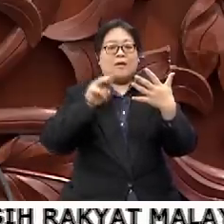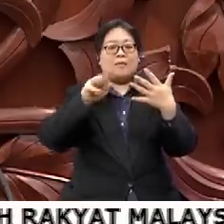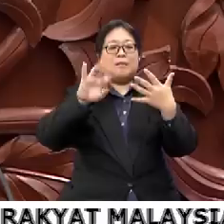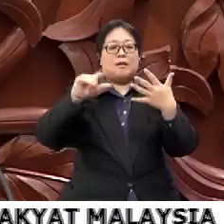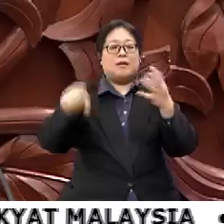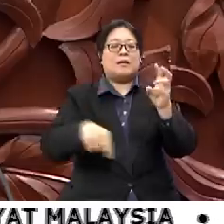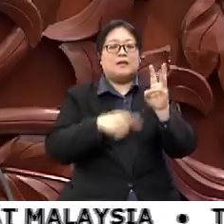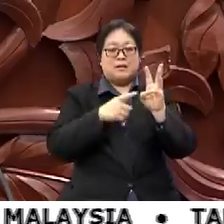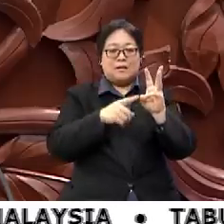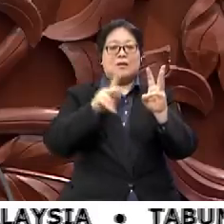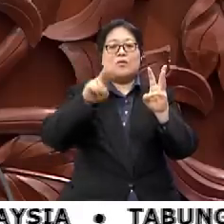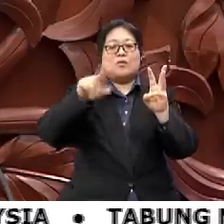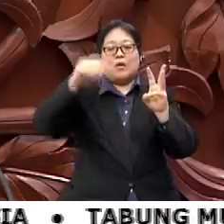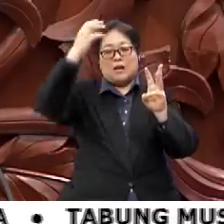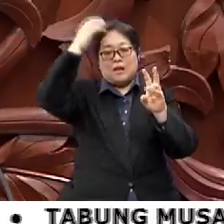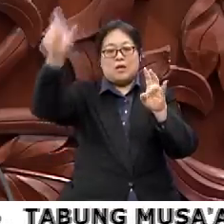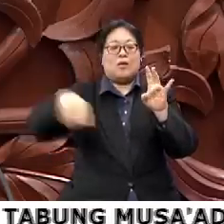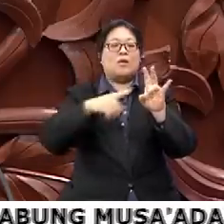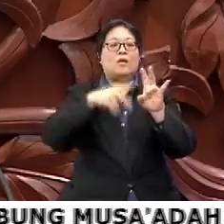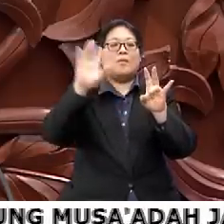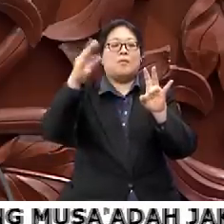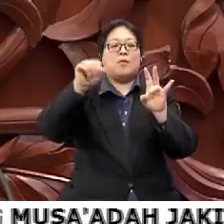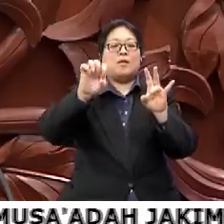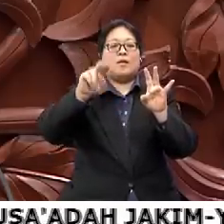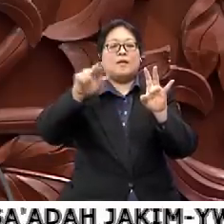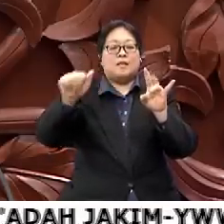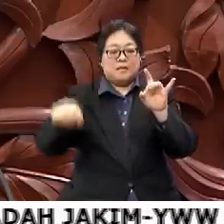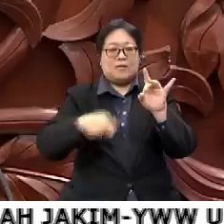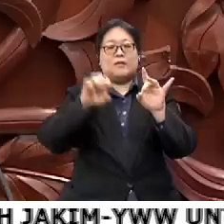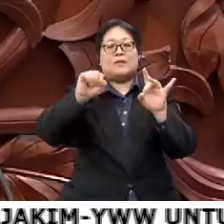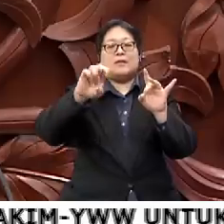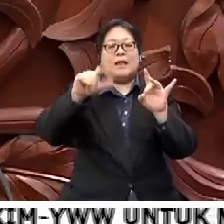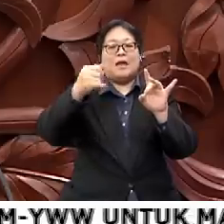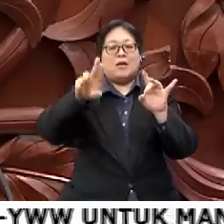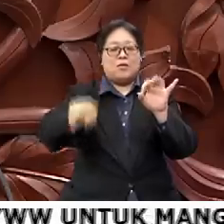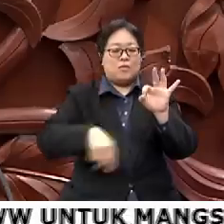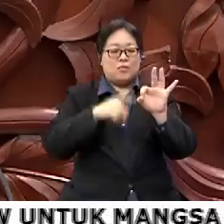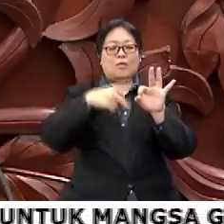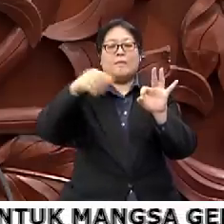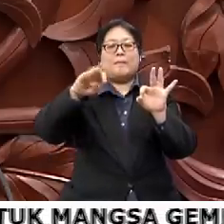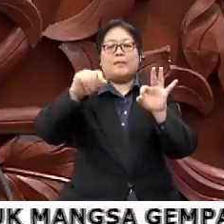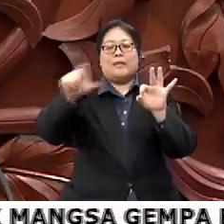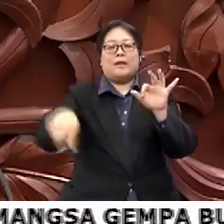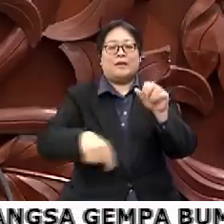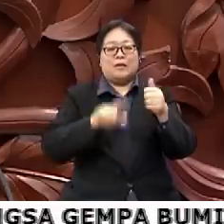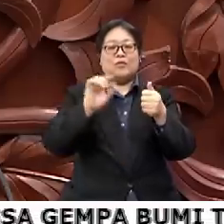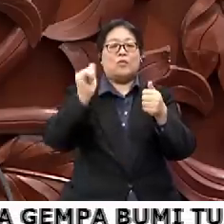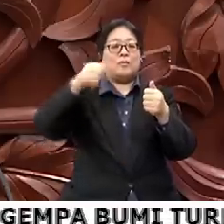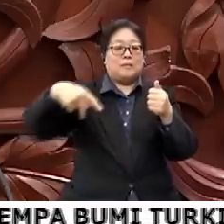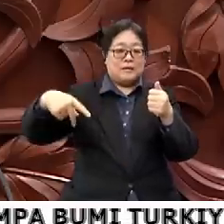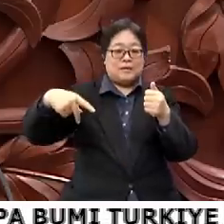Macang, Kuala Selangor, Pokok Sena, Selangau, Pendang, Sungai